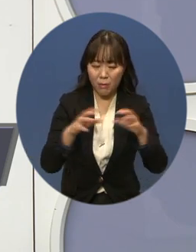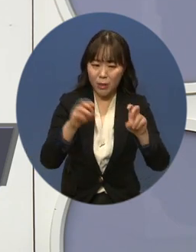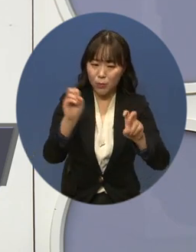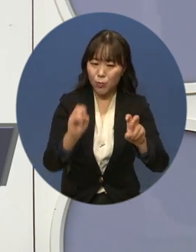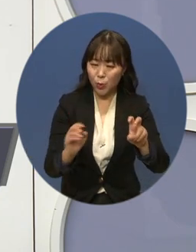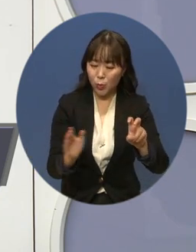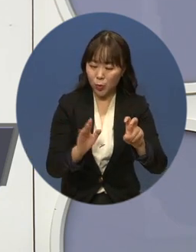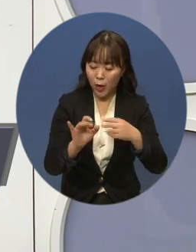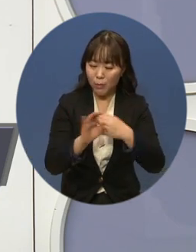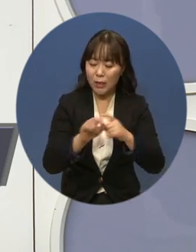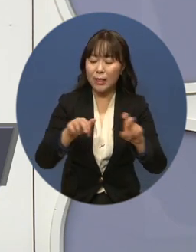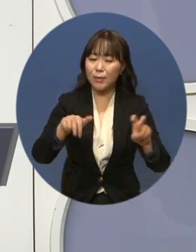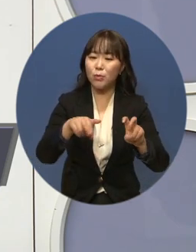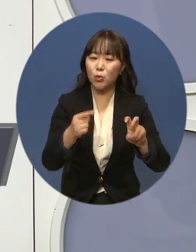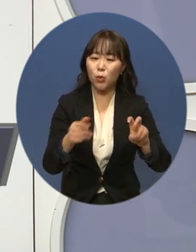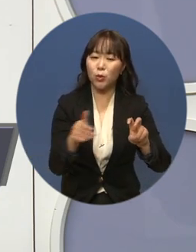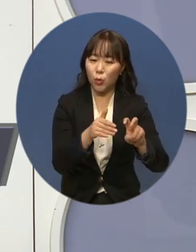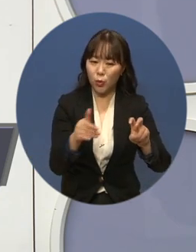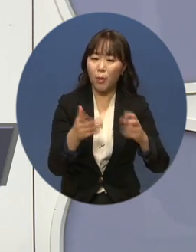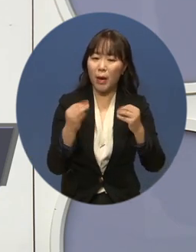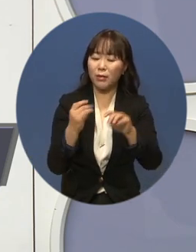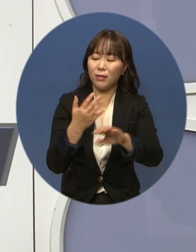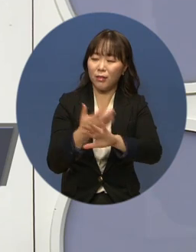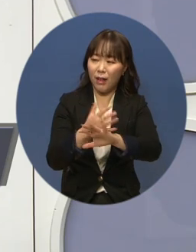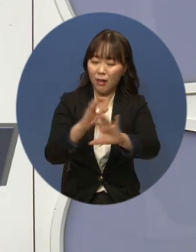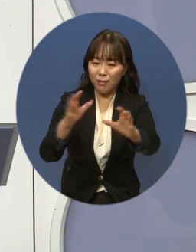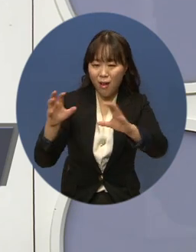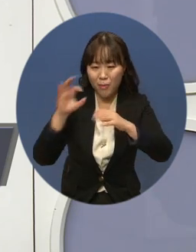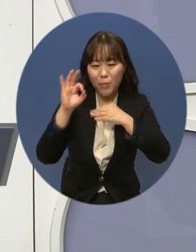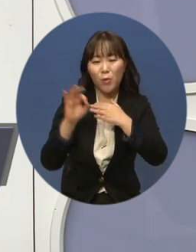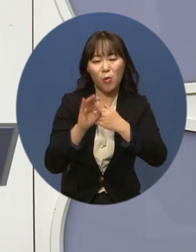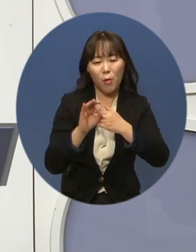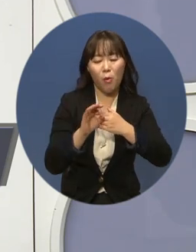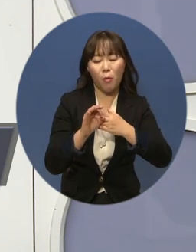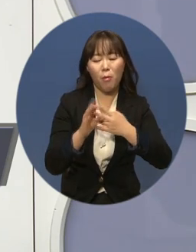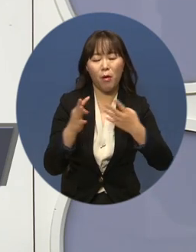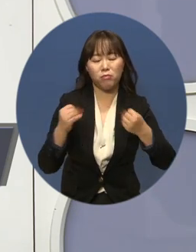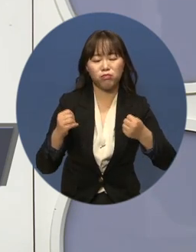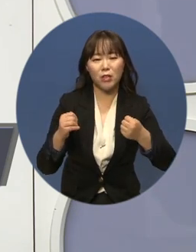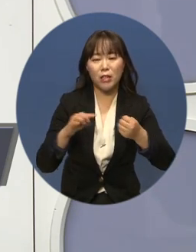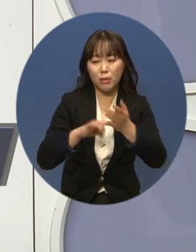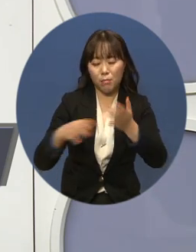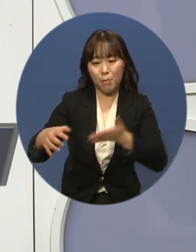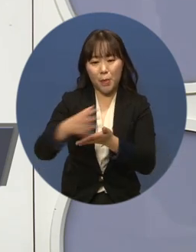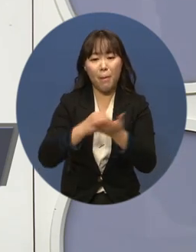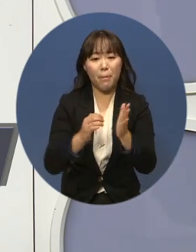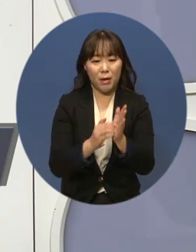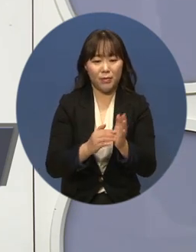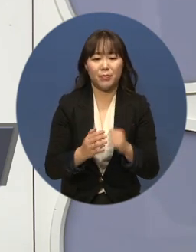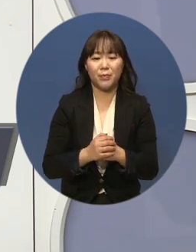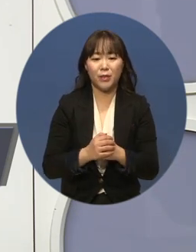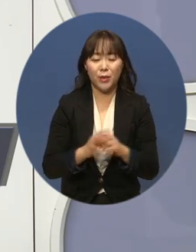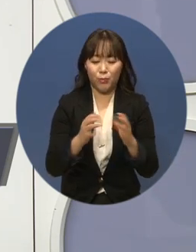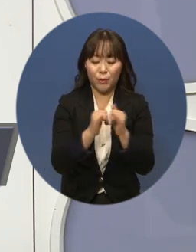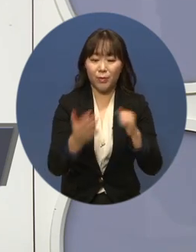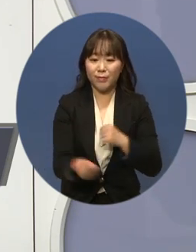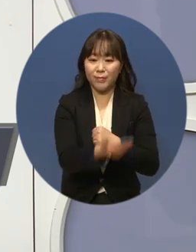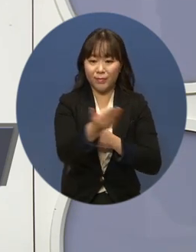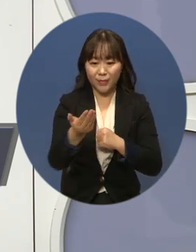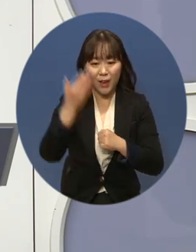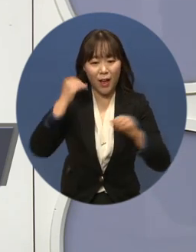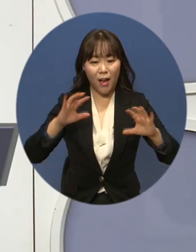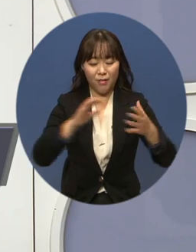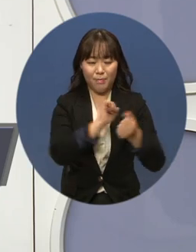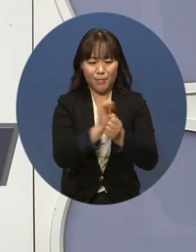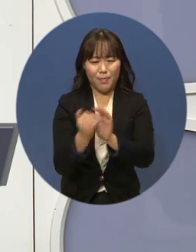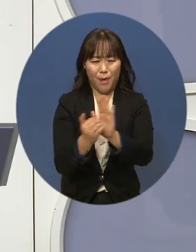정도 다른 나라에 비해서도 많이 세수가 거친 겁니다. 그래서 이 국민들이 K-방역에 적극적으로